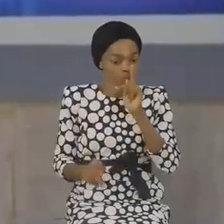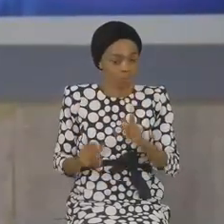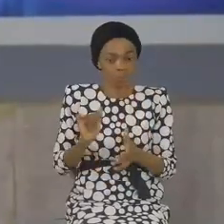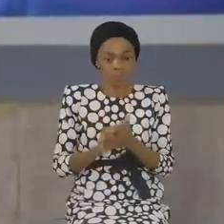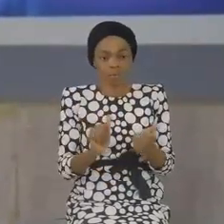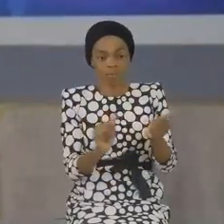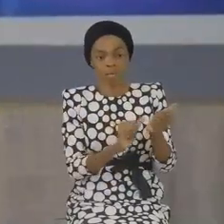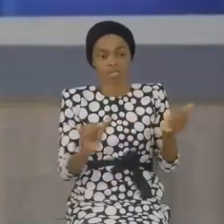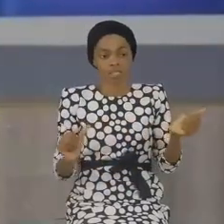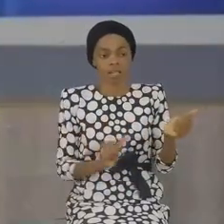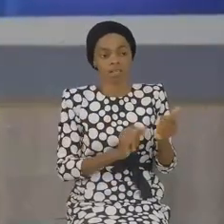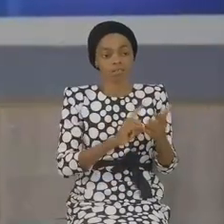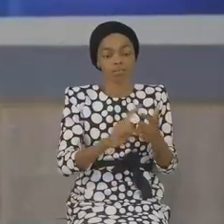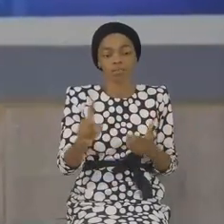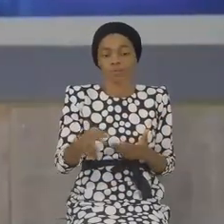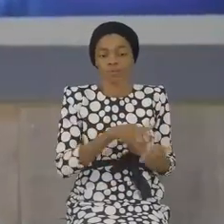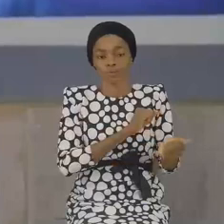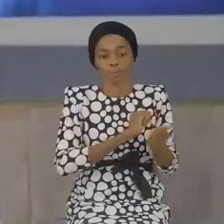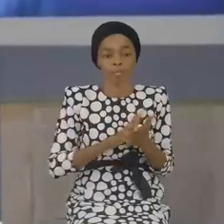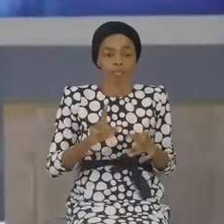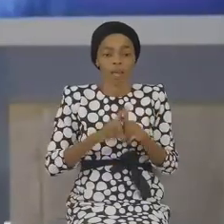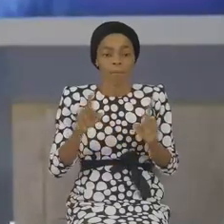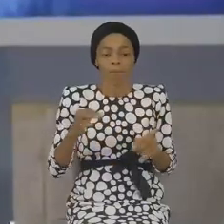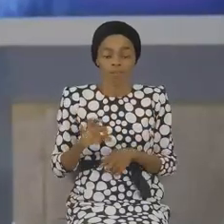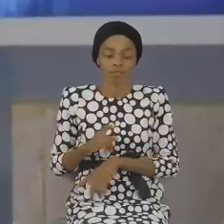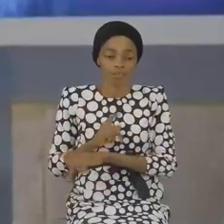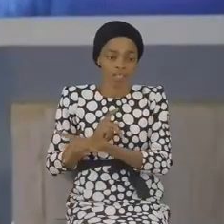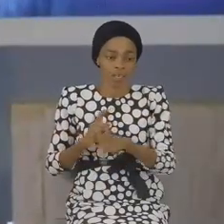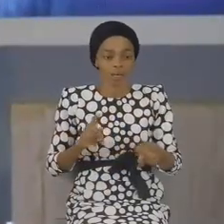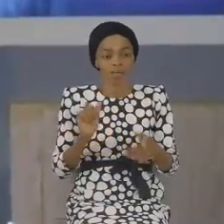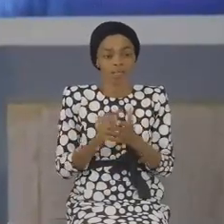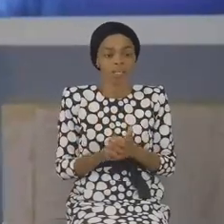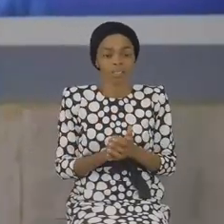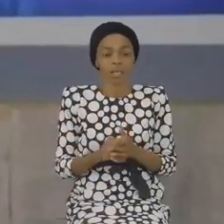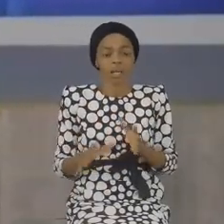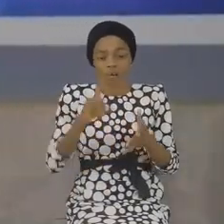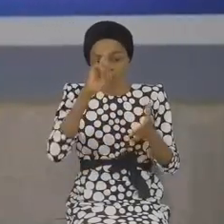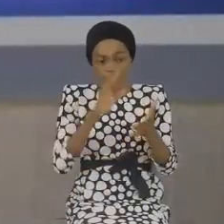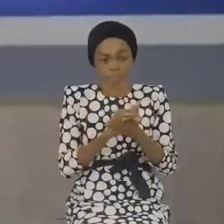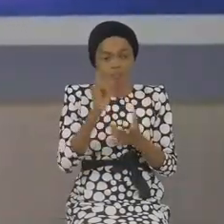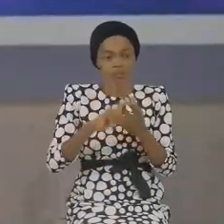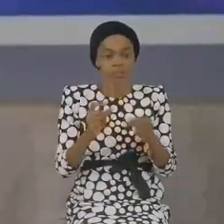mais de ceux qui ont la foi pour sauver leur âme. »